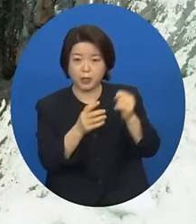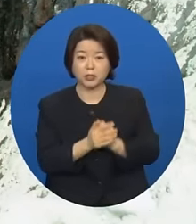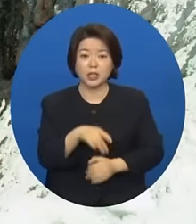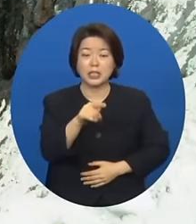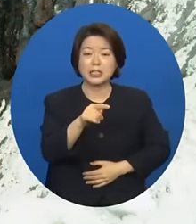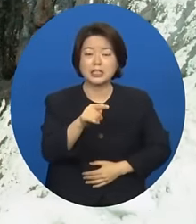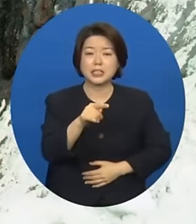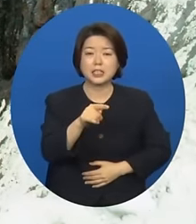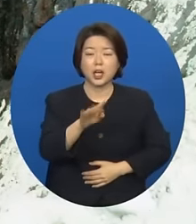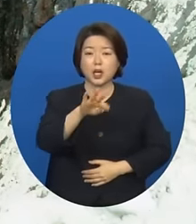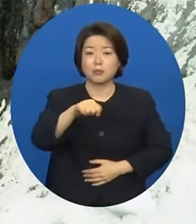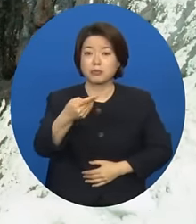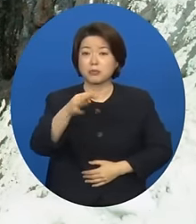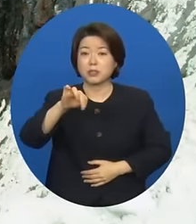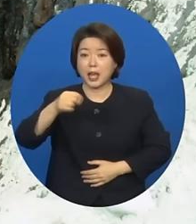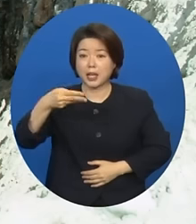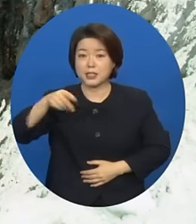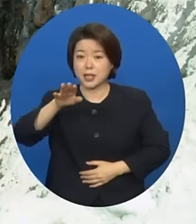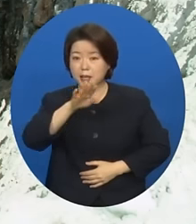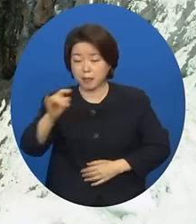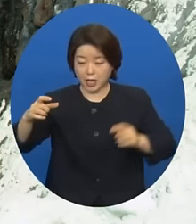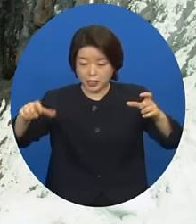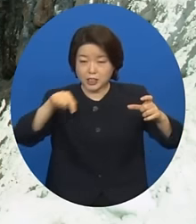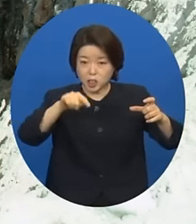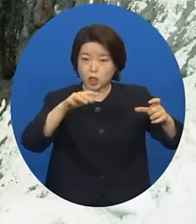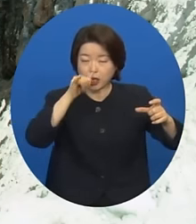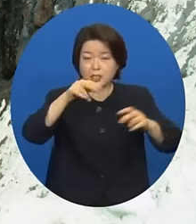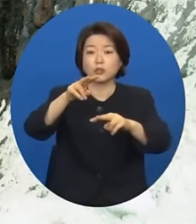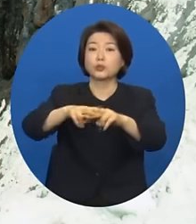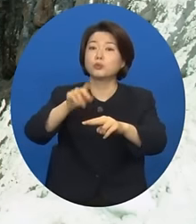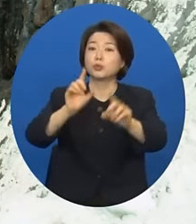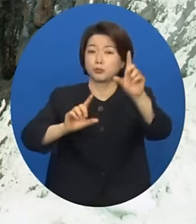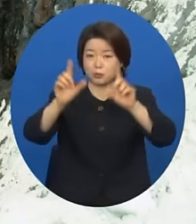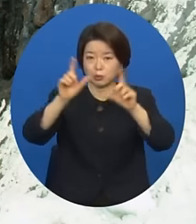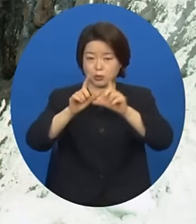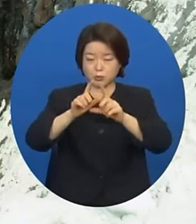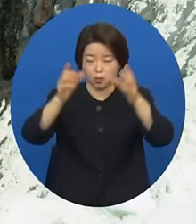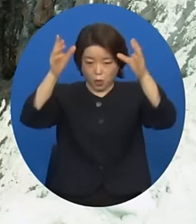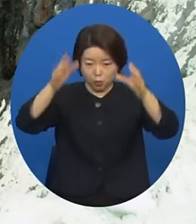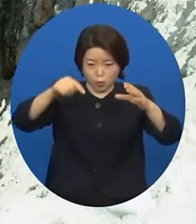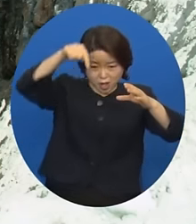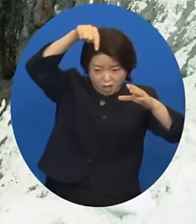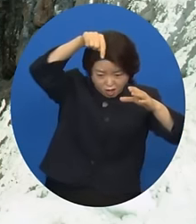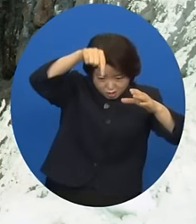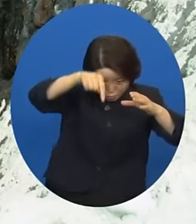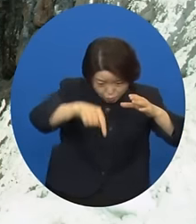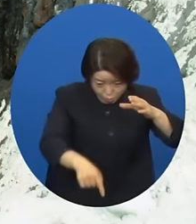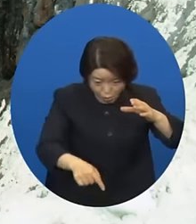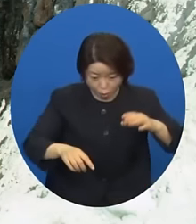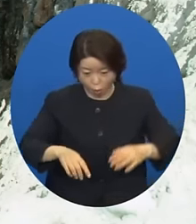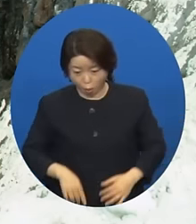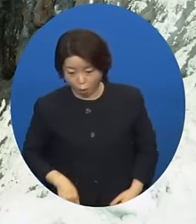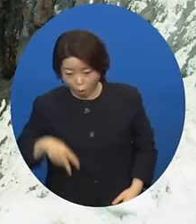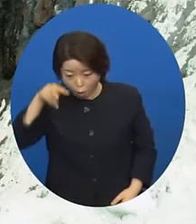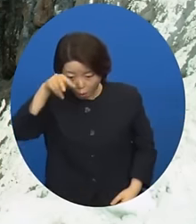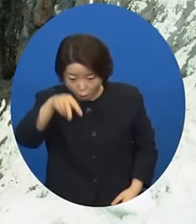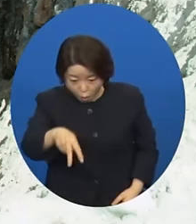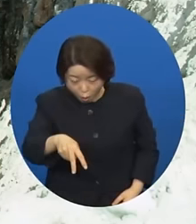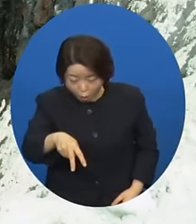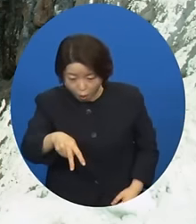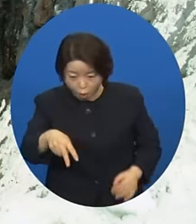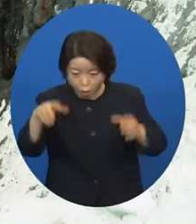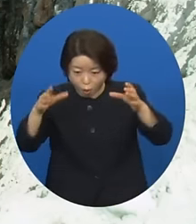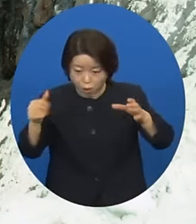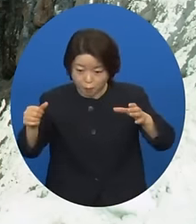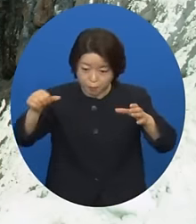우물의 모습입니다 거기에 보시면 그 굉장히 깊죠 우물이 굉장히 깊습니다 그래서 자칫 저에 빠질